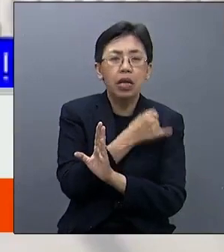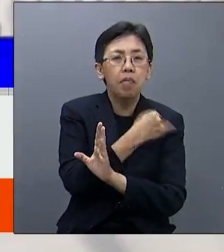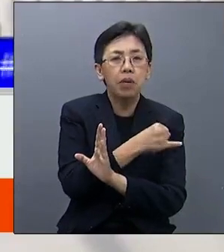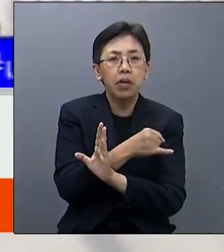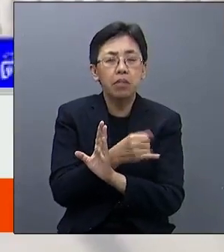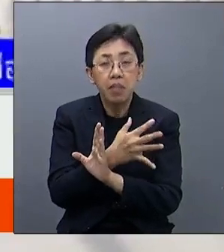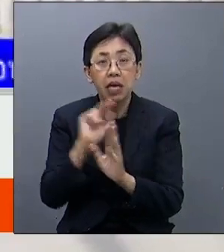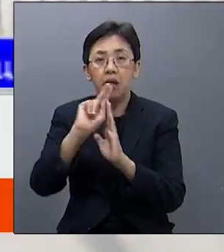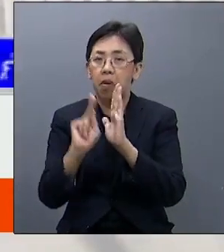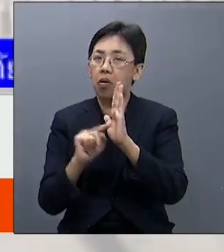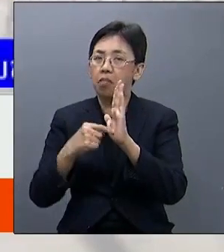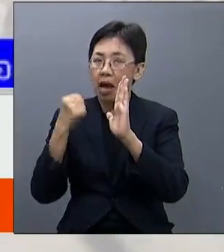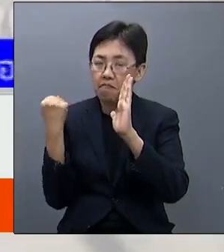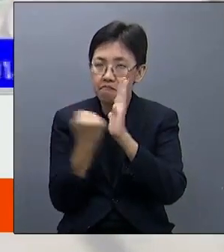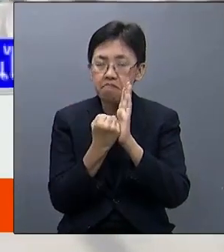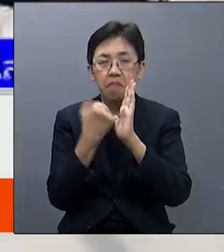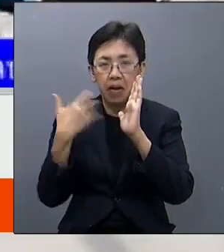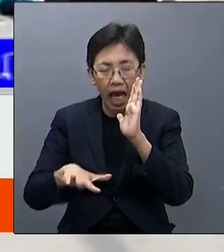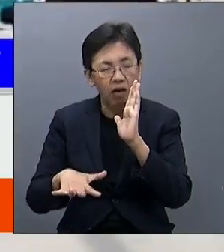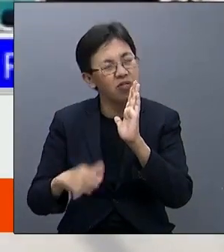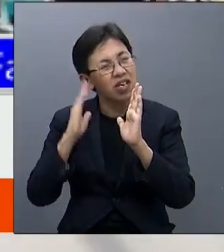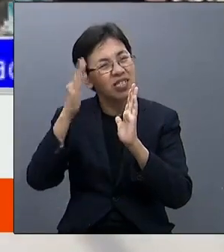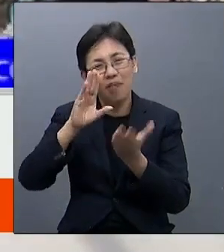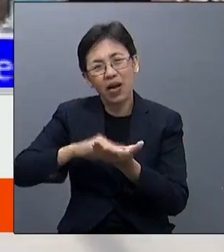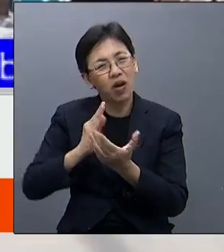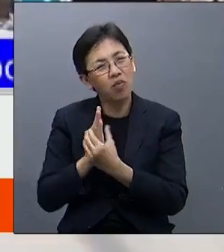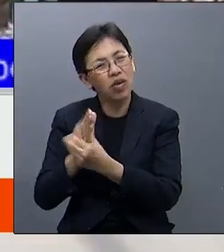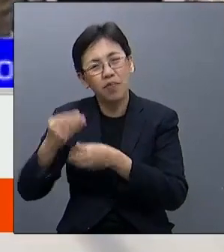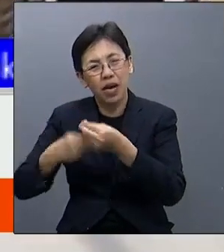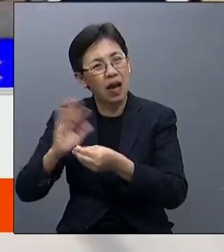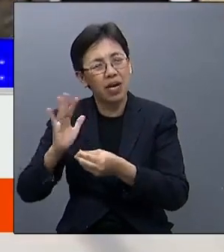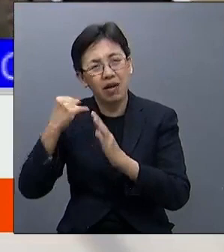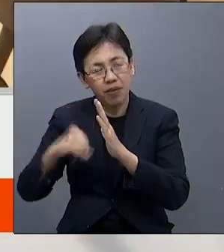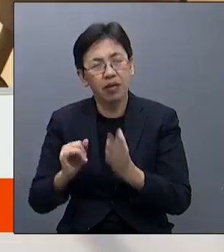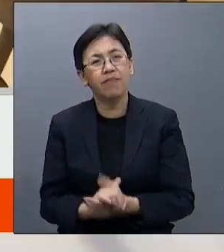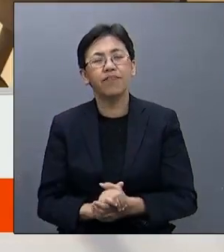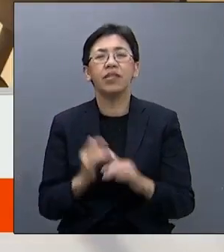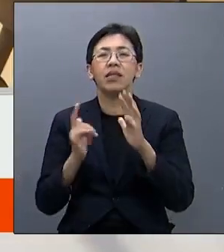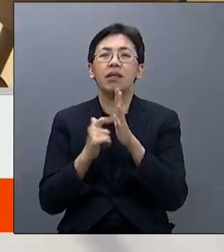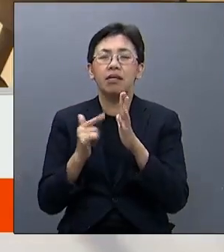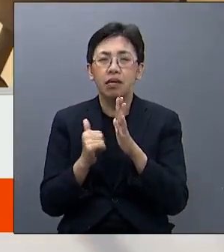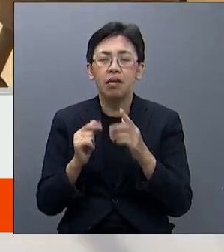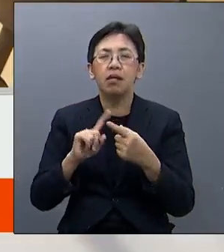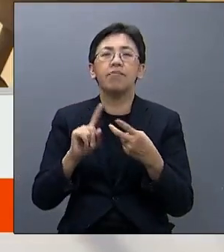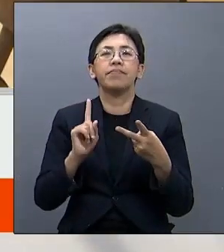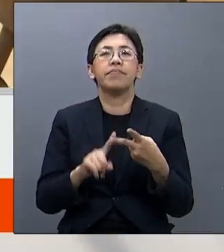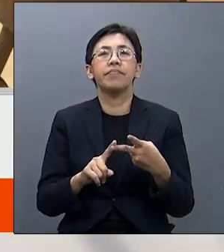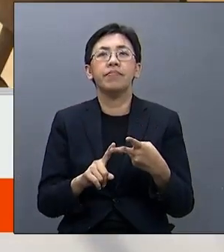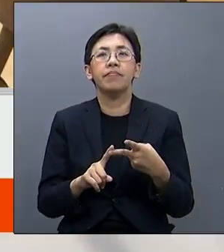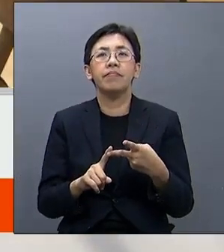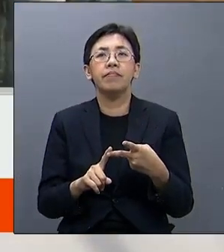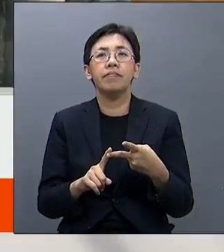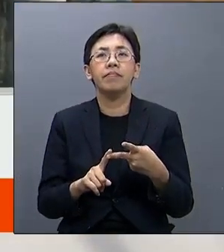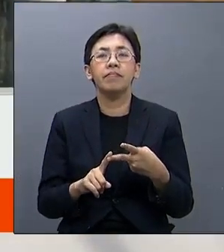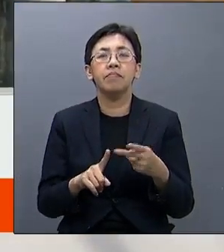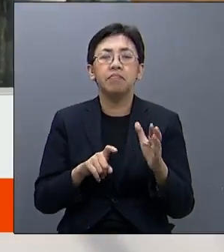แล้วนะครับเพราะในมุมหนึ่งก็คือพรบ.เริ่มเห็นผลนะยาหรือว่าการที่จะกำจัดเชื้อโร